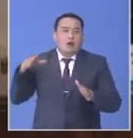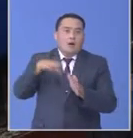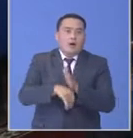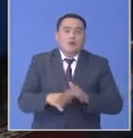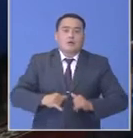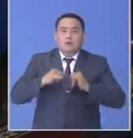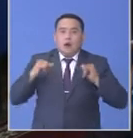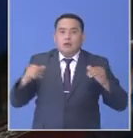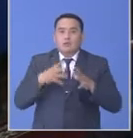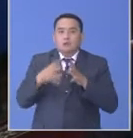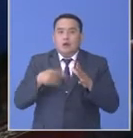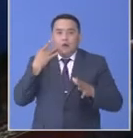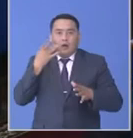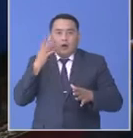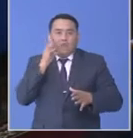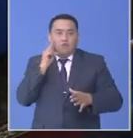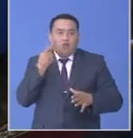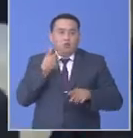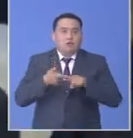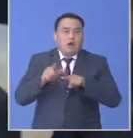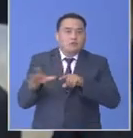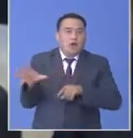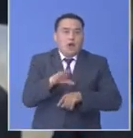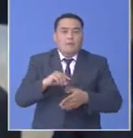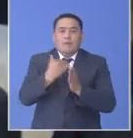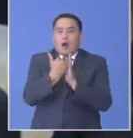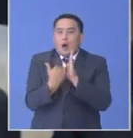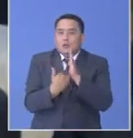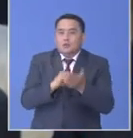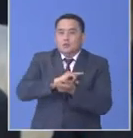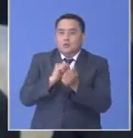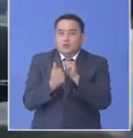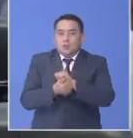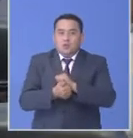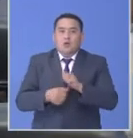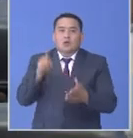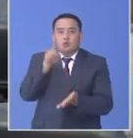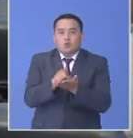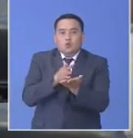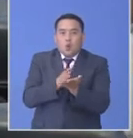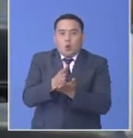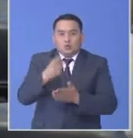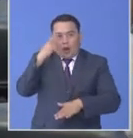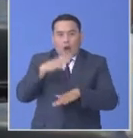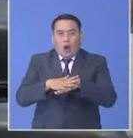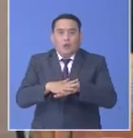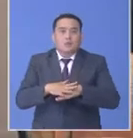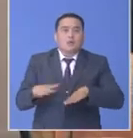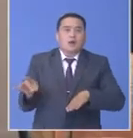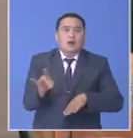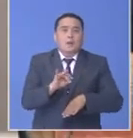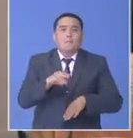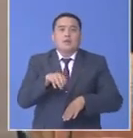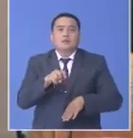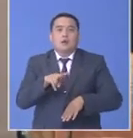развитие свекловодства, что является одним из пунктов программы импортозамещения. Ранее занимавший должность акима Балхашского района Абиси